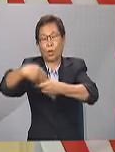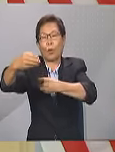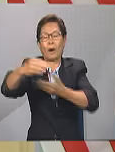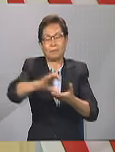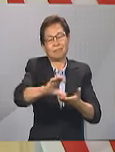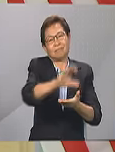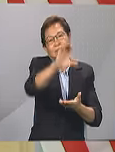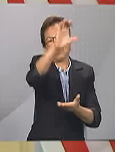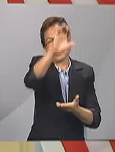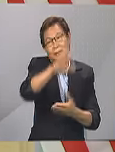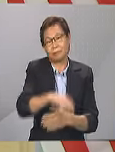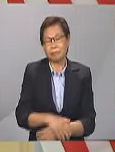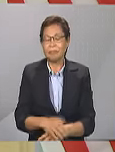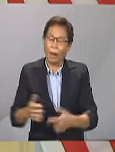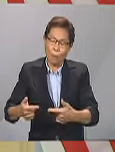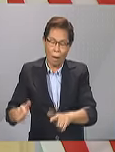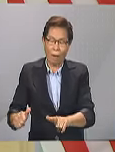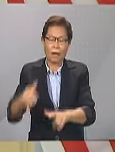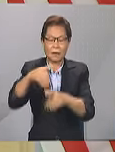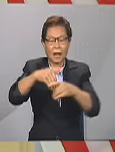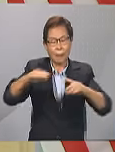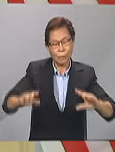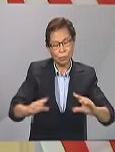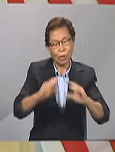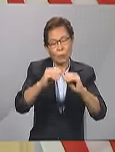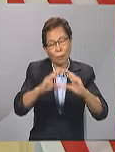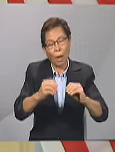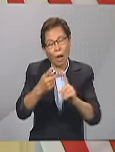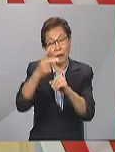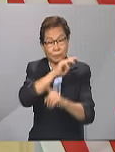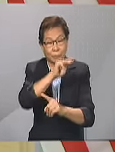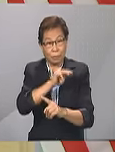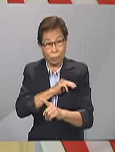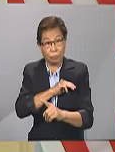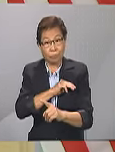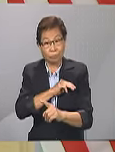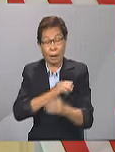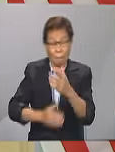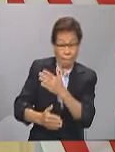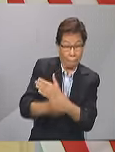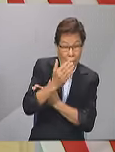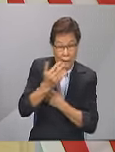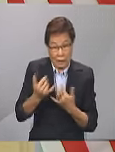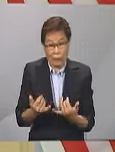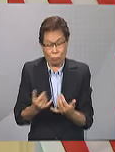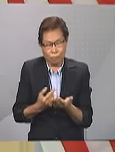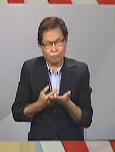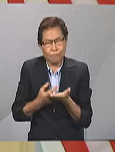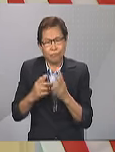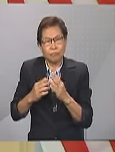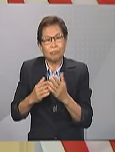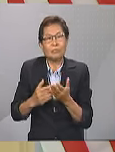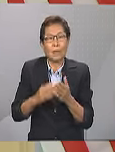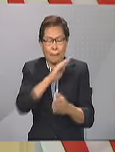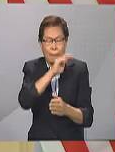queenpools di dalam surah As menteri-menteri pagi ini menteri